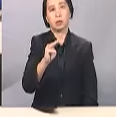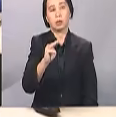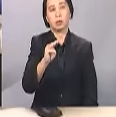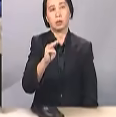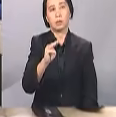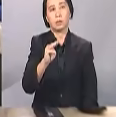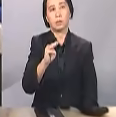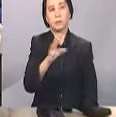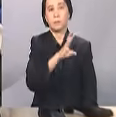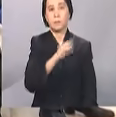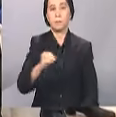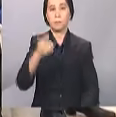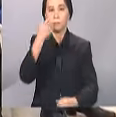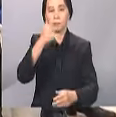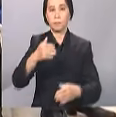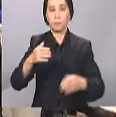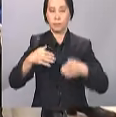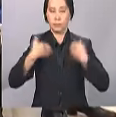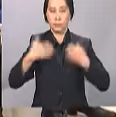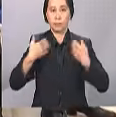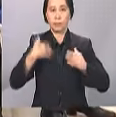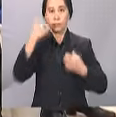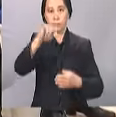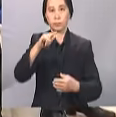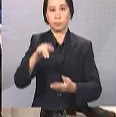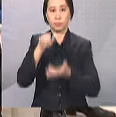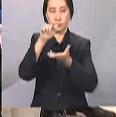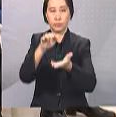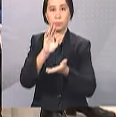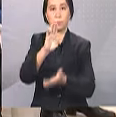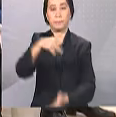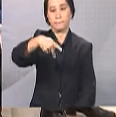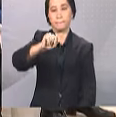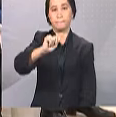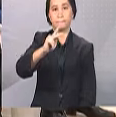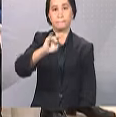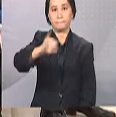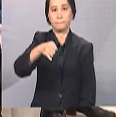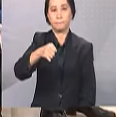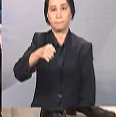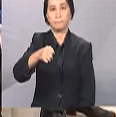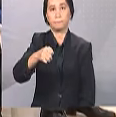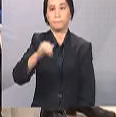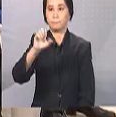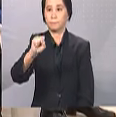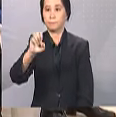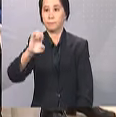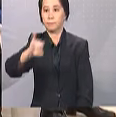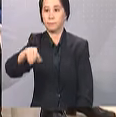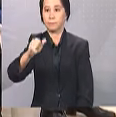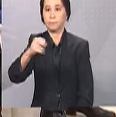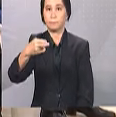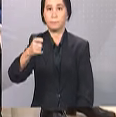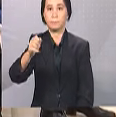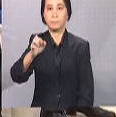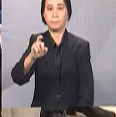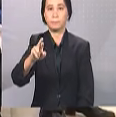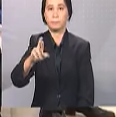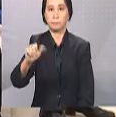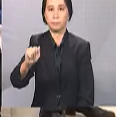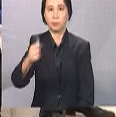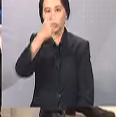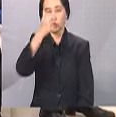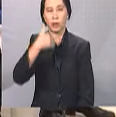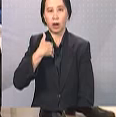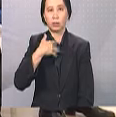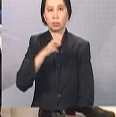dan ditambahkan dengan bahasa-bahasa kebangsaan, bahasa lain seperti bahasa Cina dan Tamil. So mungkin apa